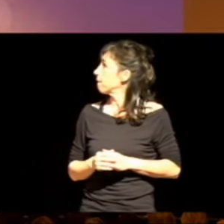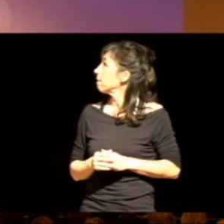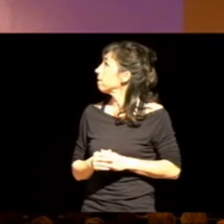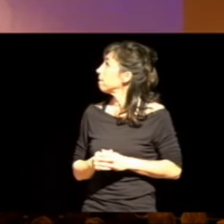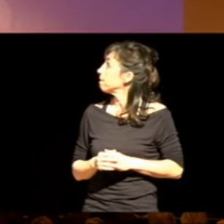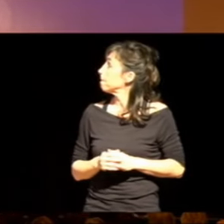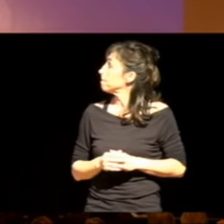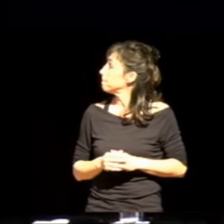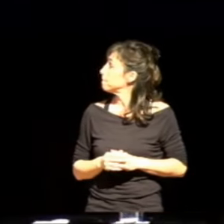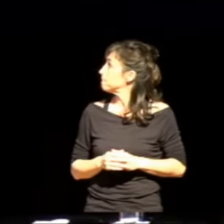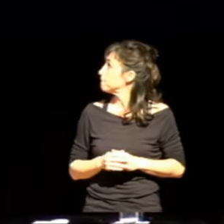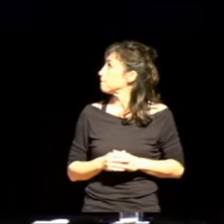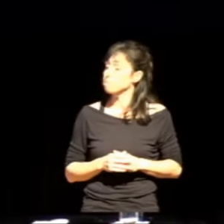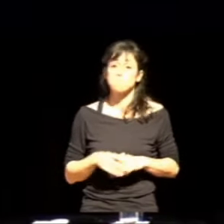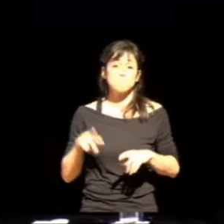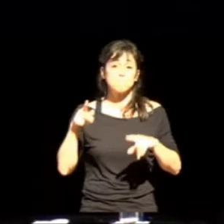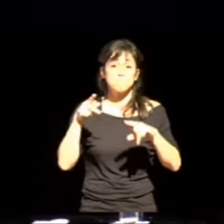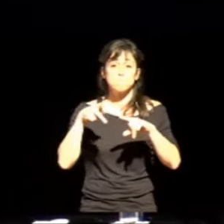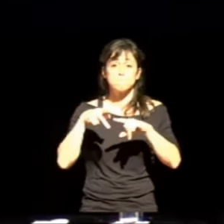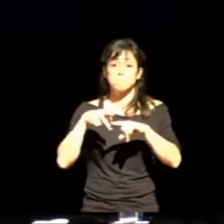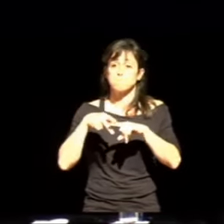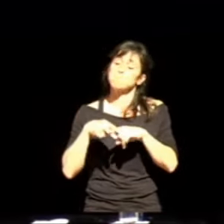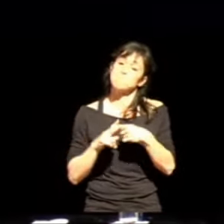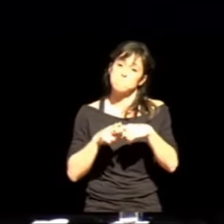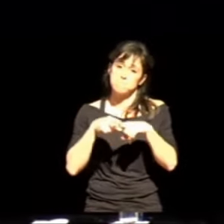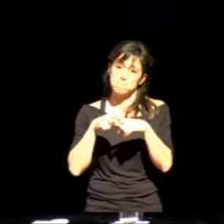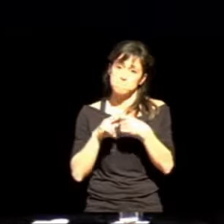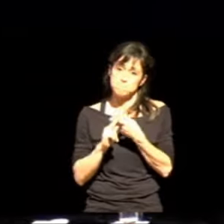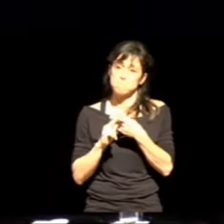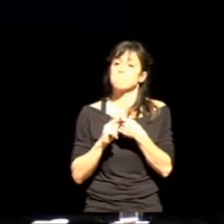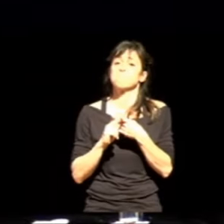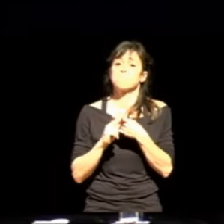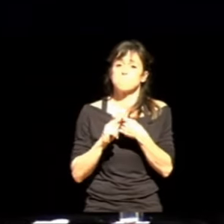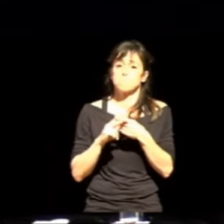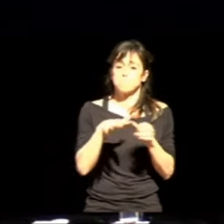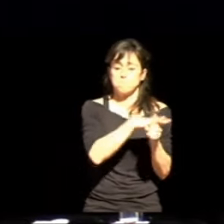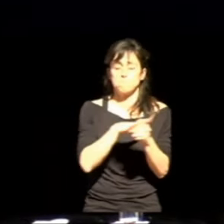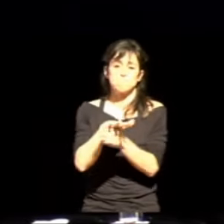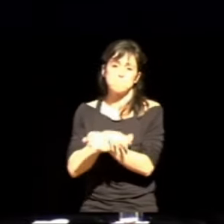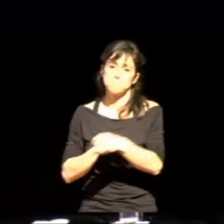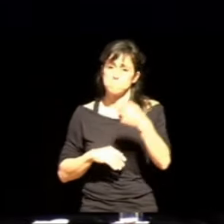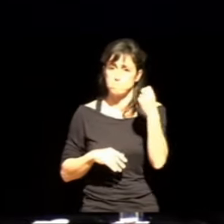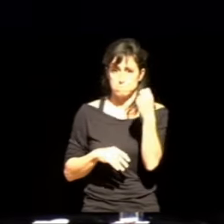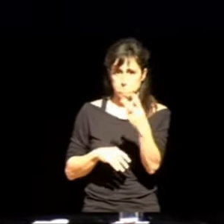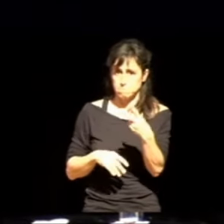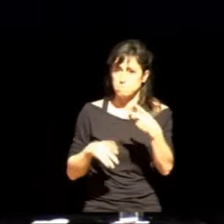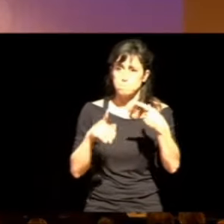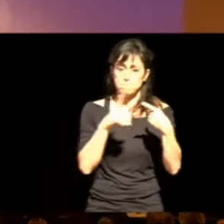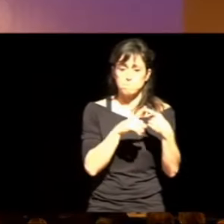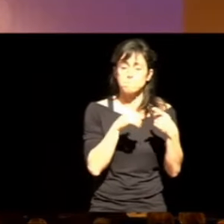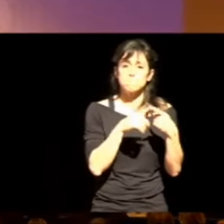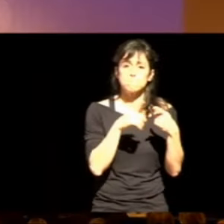Bi dira tresna honetan agertzen diren dimentsioak. Lehenengo dimentsioa, esku hartze